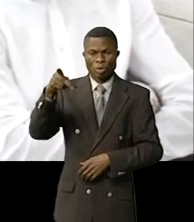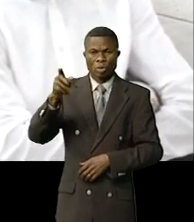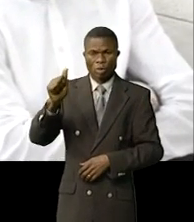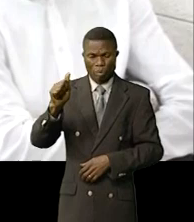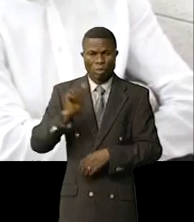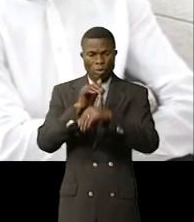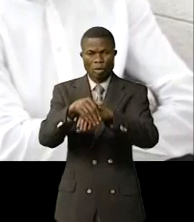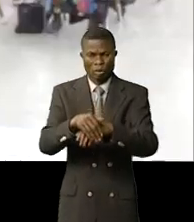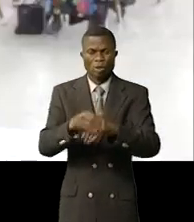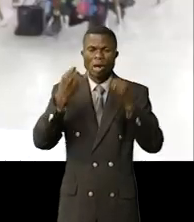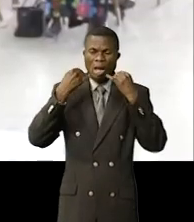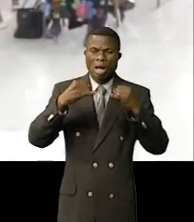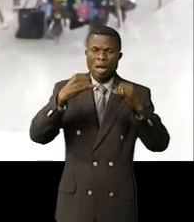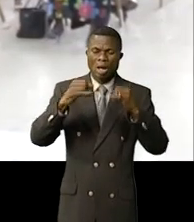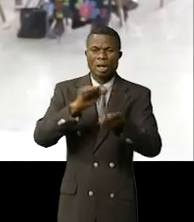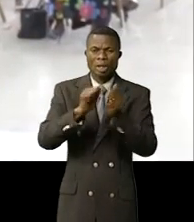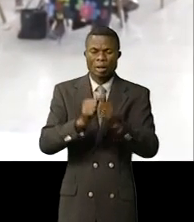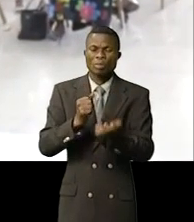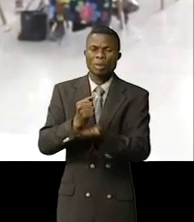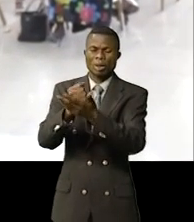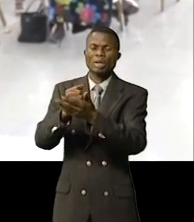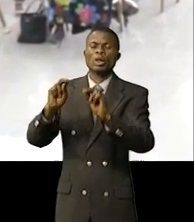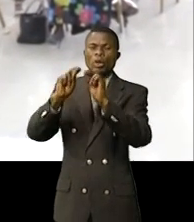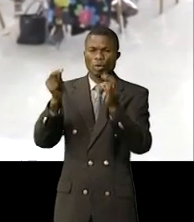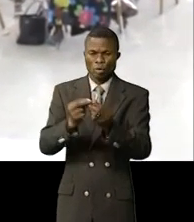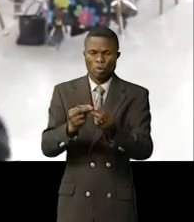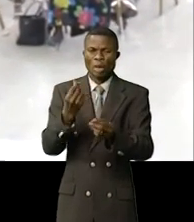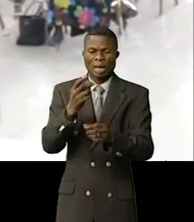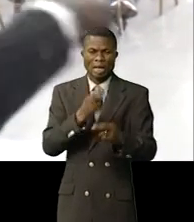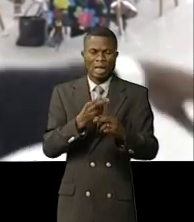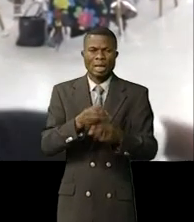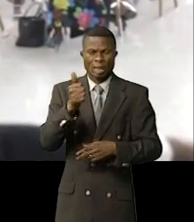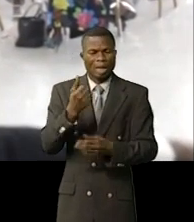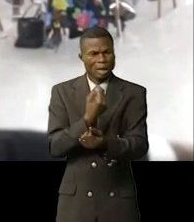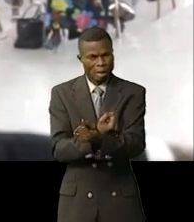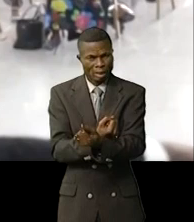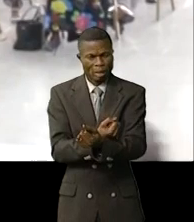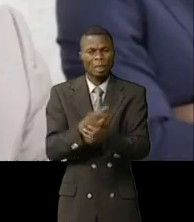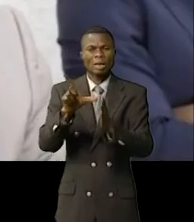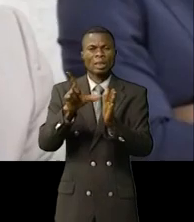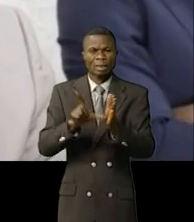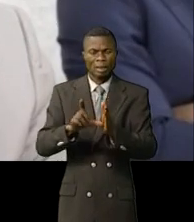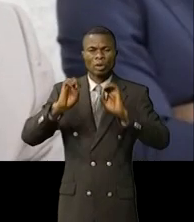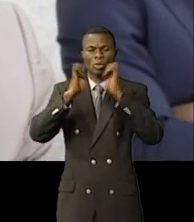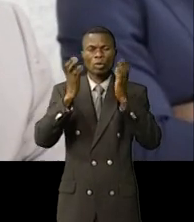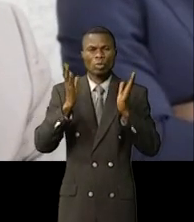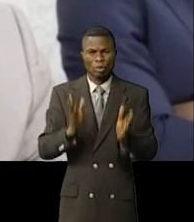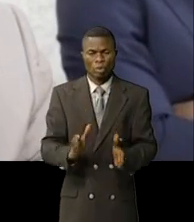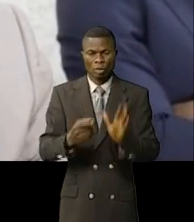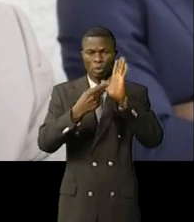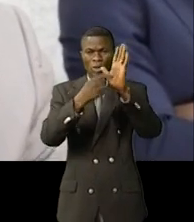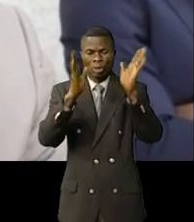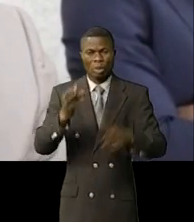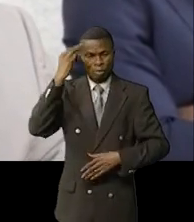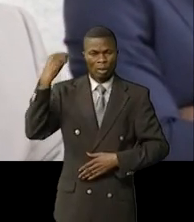une matinée d'information. Question de les permettre de bien coordonner ce financement tout en respectant les normes entrepreneuriales. Le représentant du